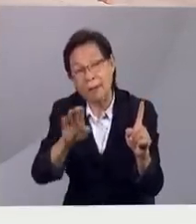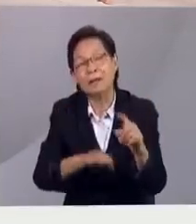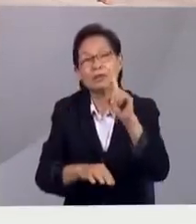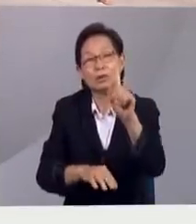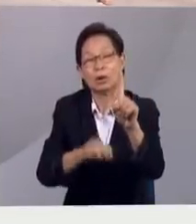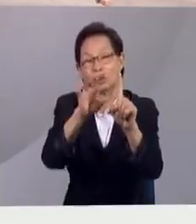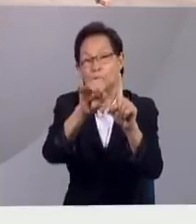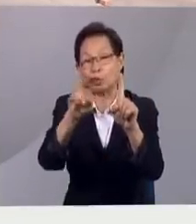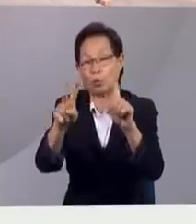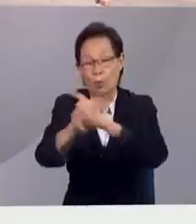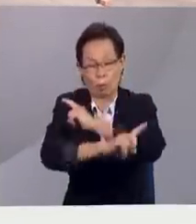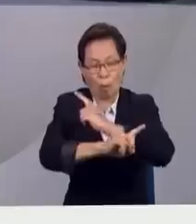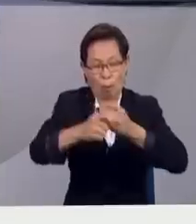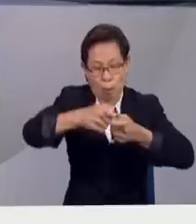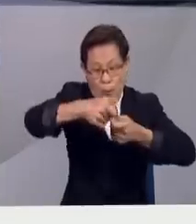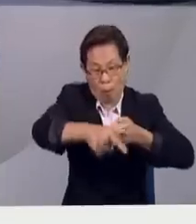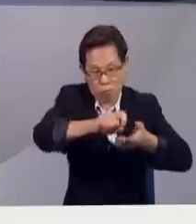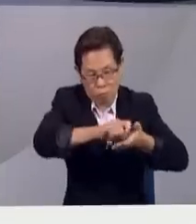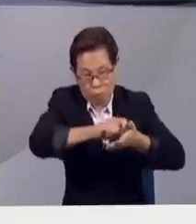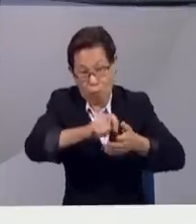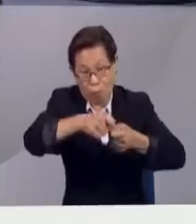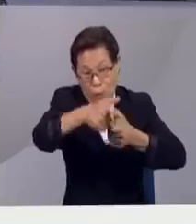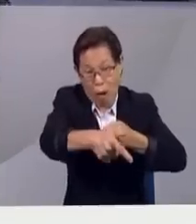kompaun yang dikeluarkan oleh polis,